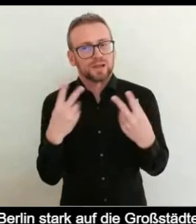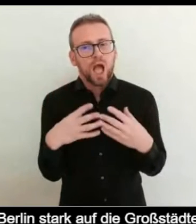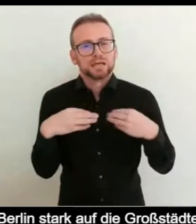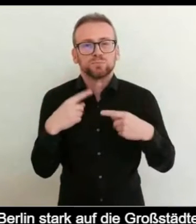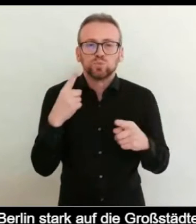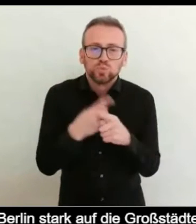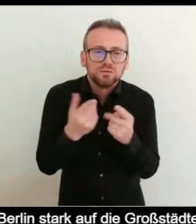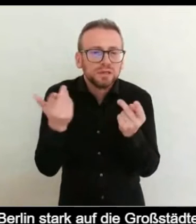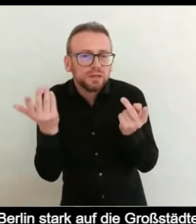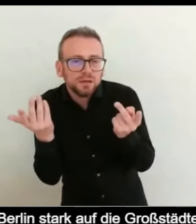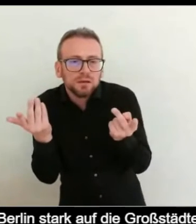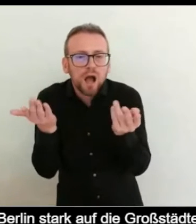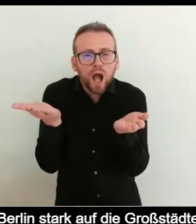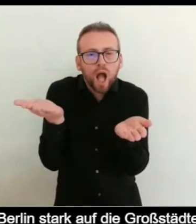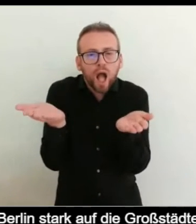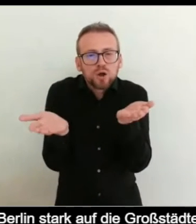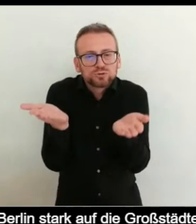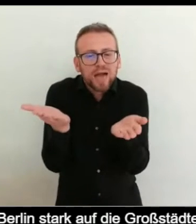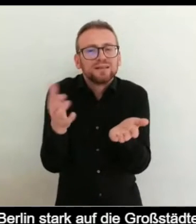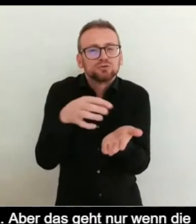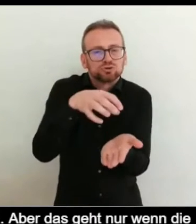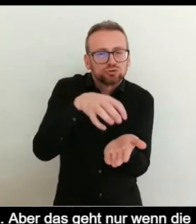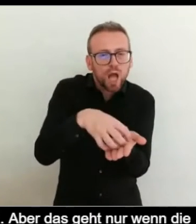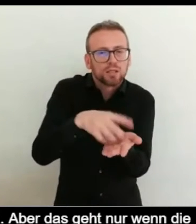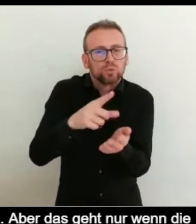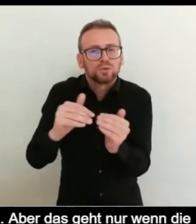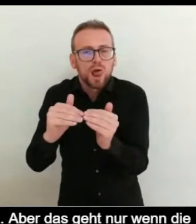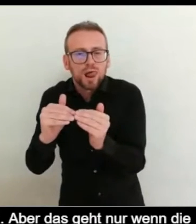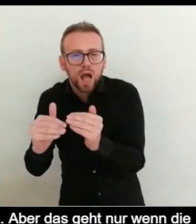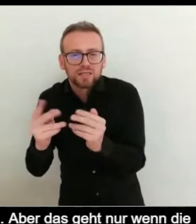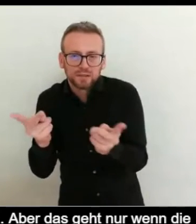Herzlichen Dank. Wir kommen zu Ihren Fragen. Den Anfang macht Wolfgang Ramft von der Bild-Zeitung.